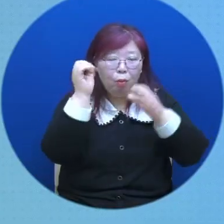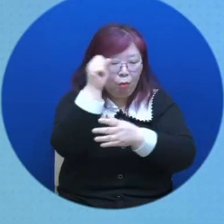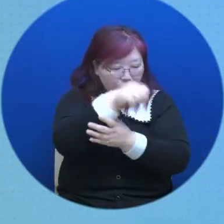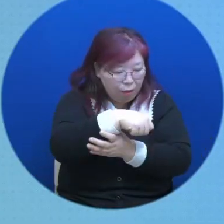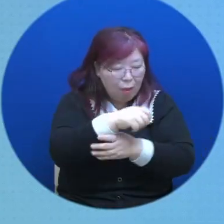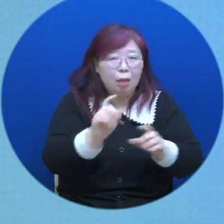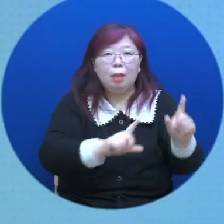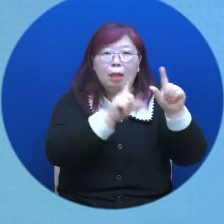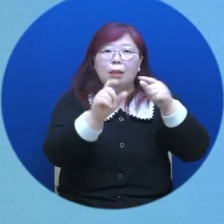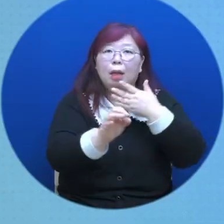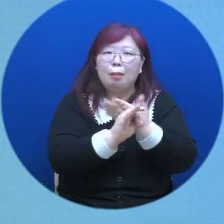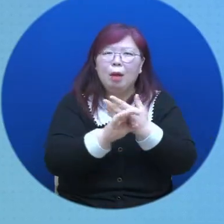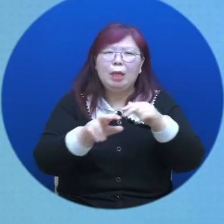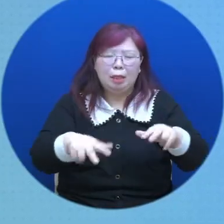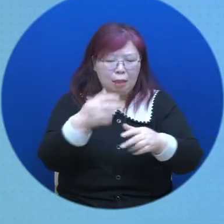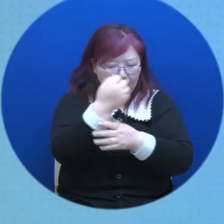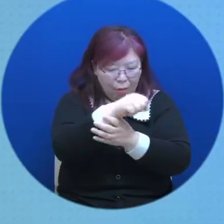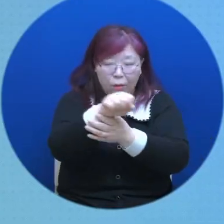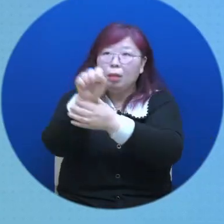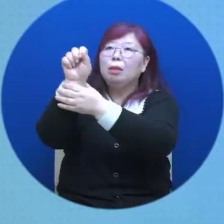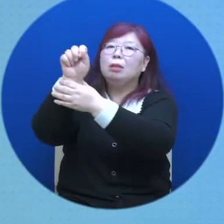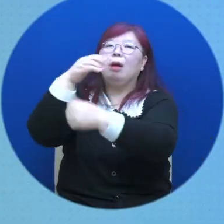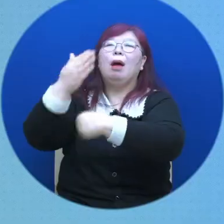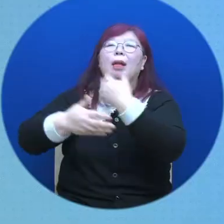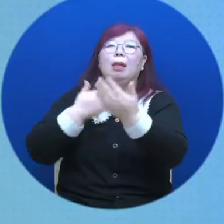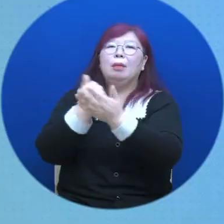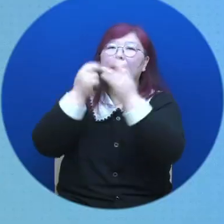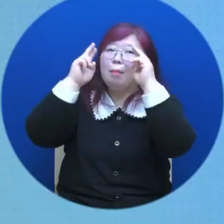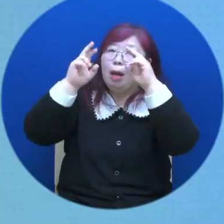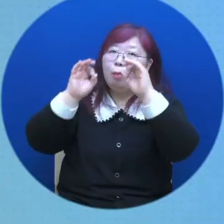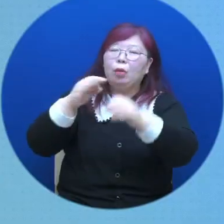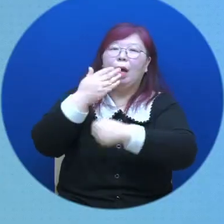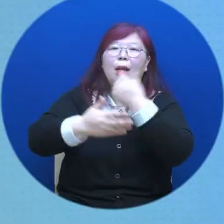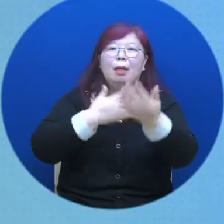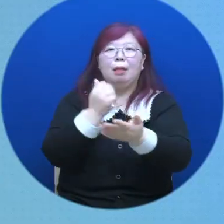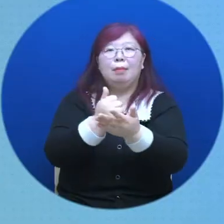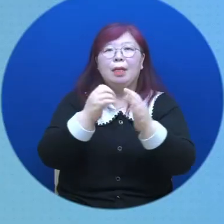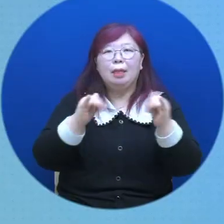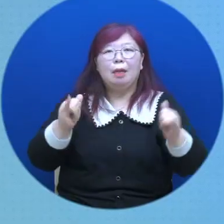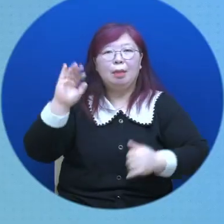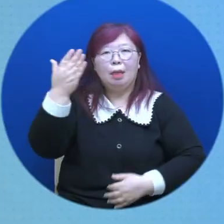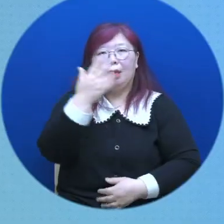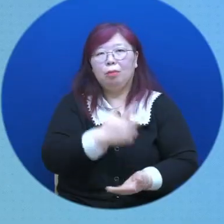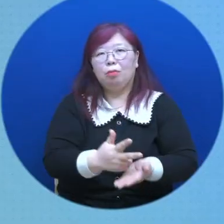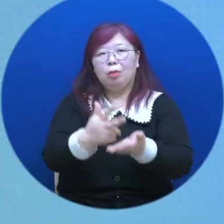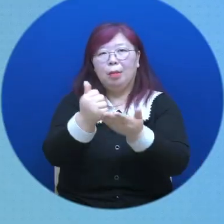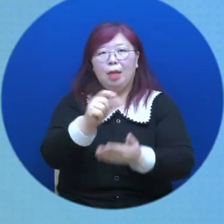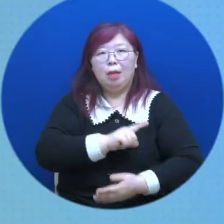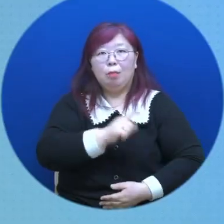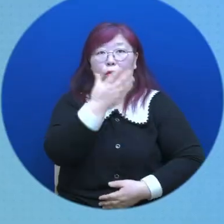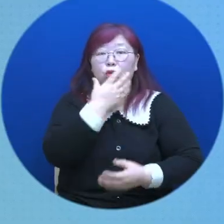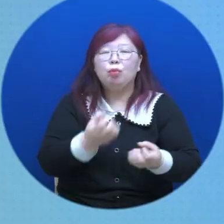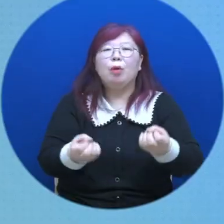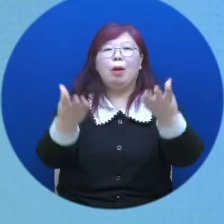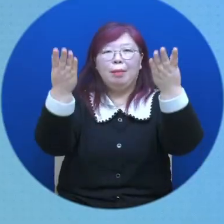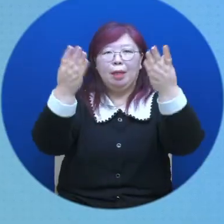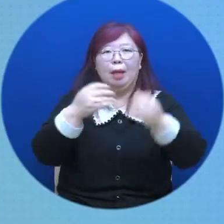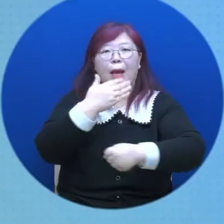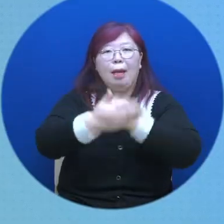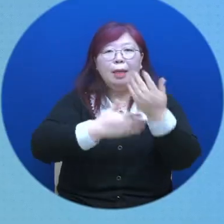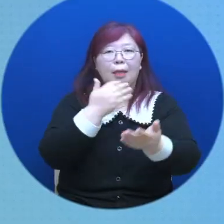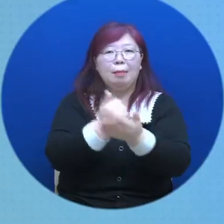들어 하나님을 바라보는 하나님의 사람들 되기를 주의 이름으로 축원합니다. 하나님을 바라보는